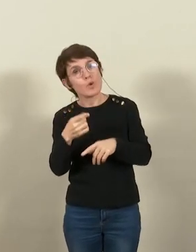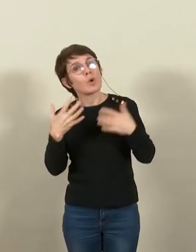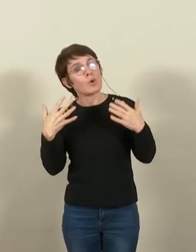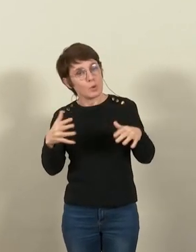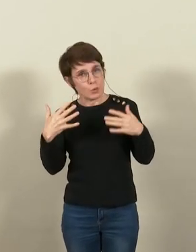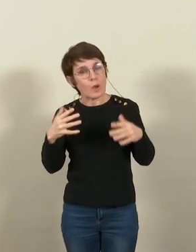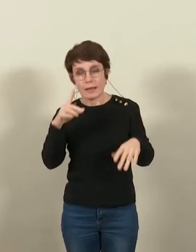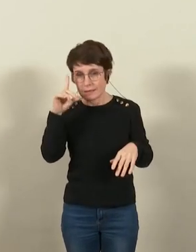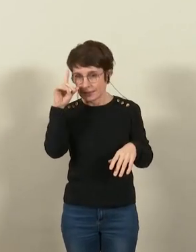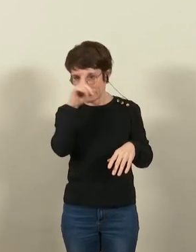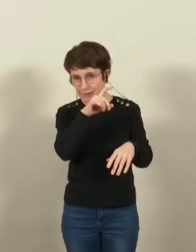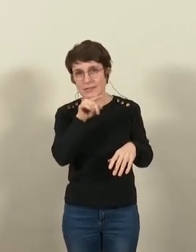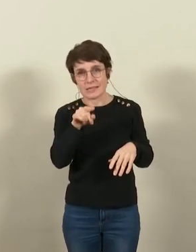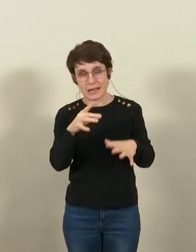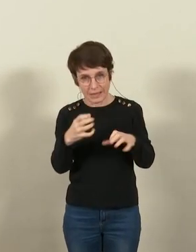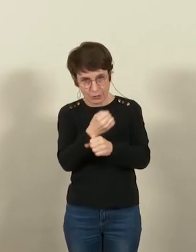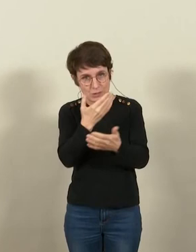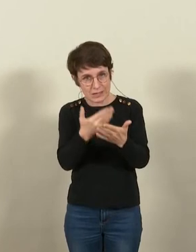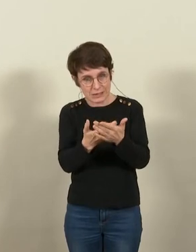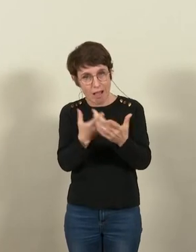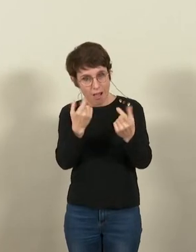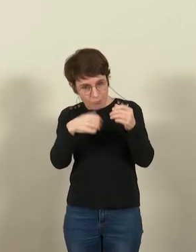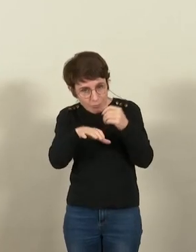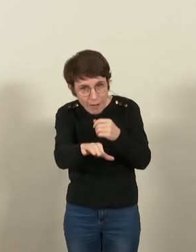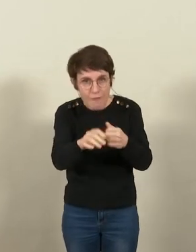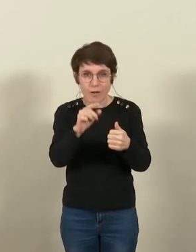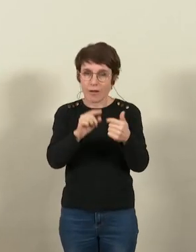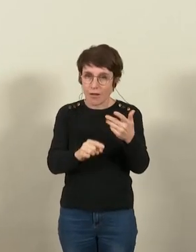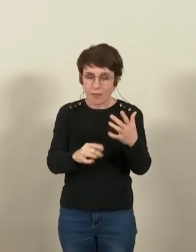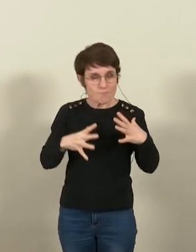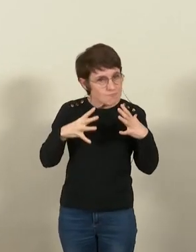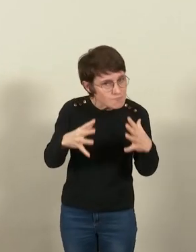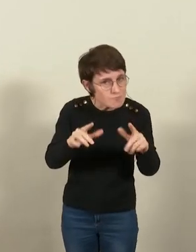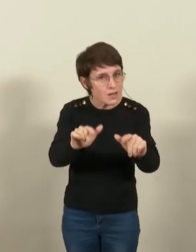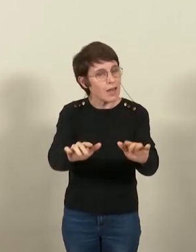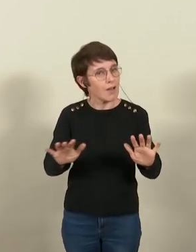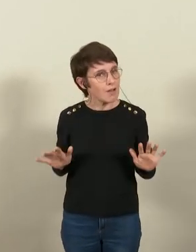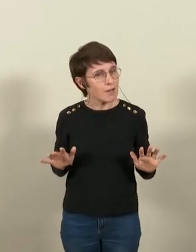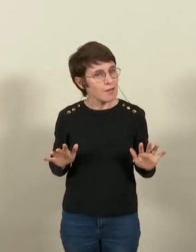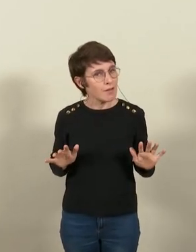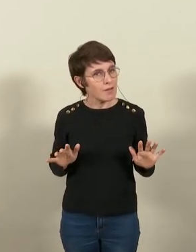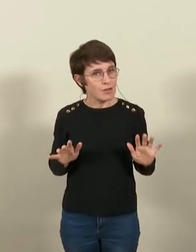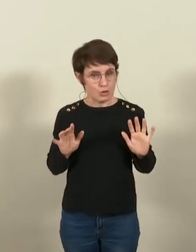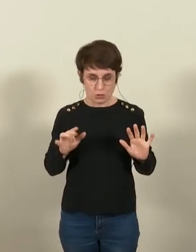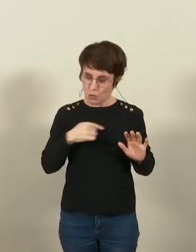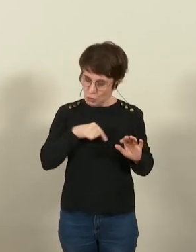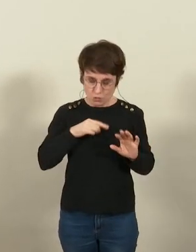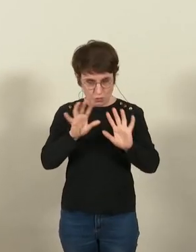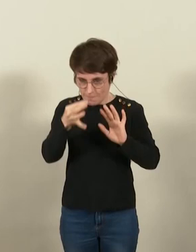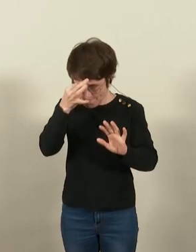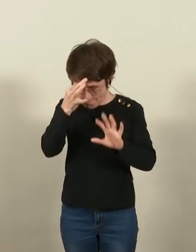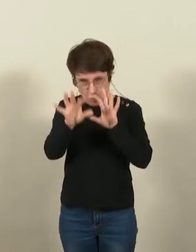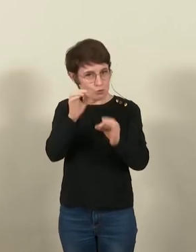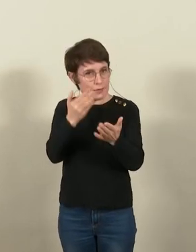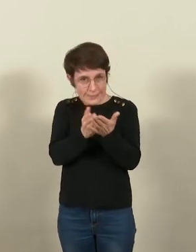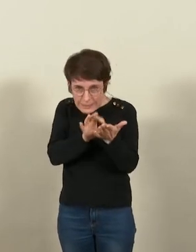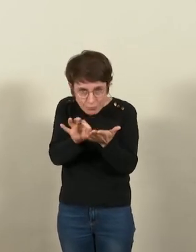porter ce travail là et cet investissement là donc c'est nous nous prenons ce cheminl nous en sommes fiers et